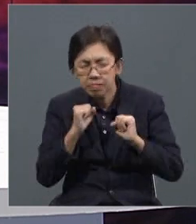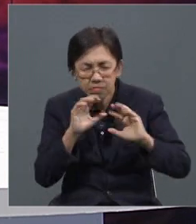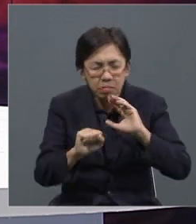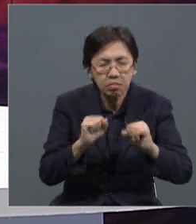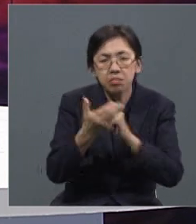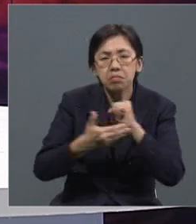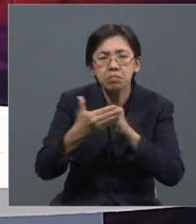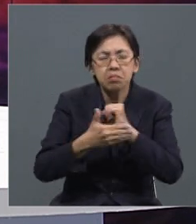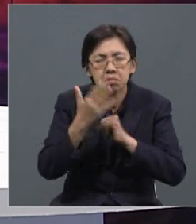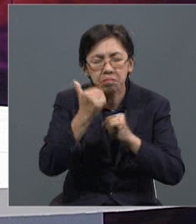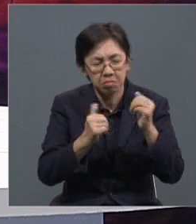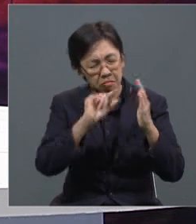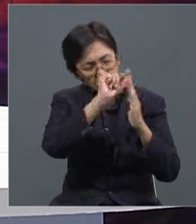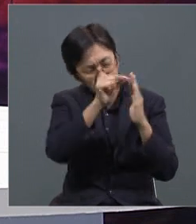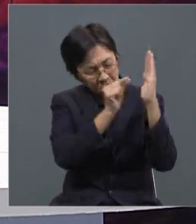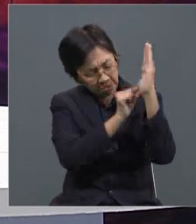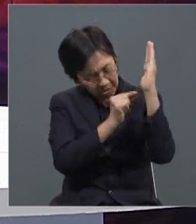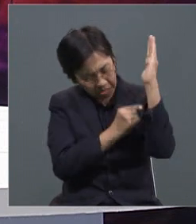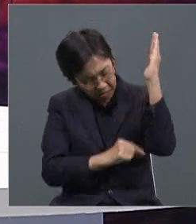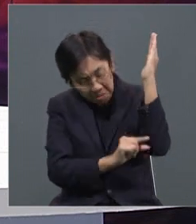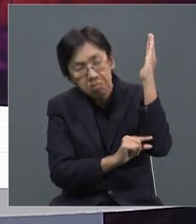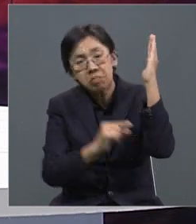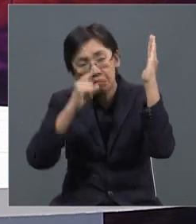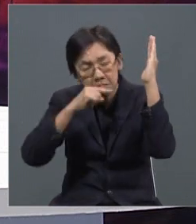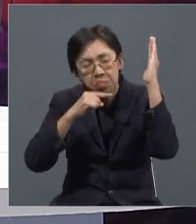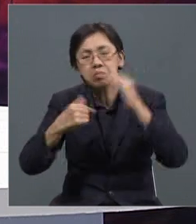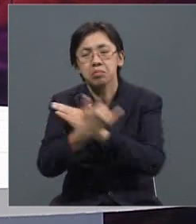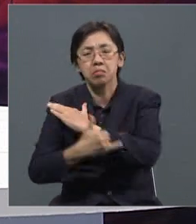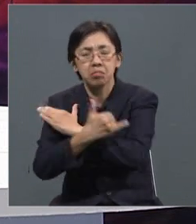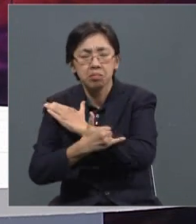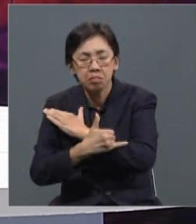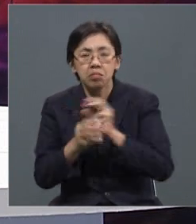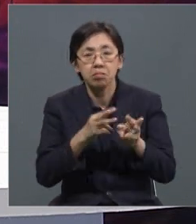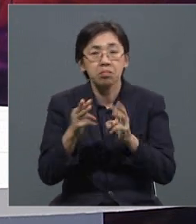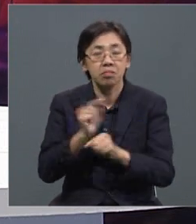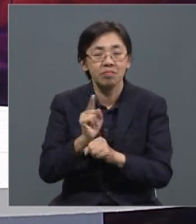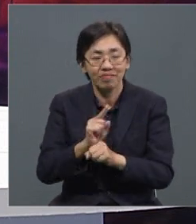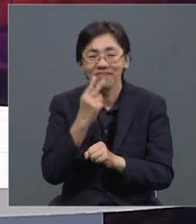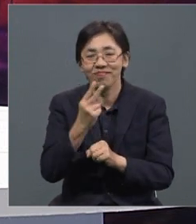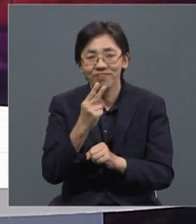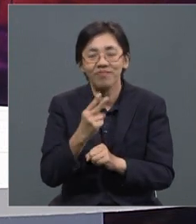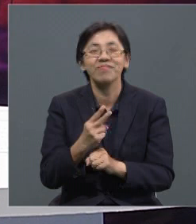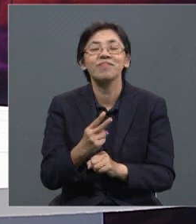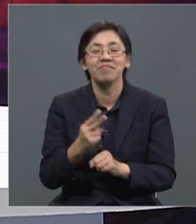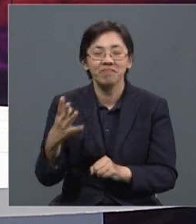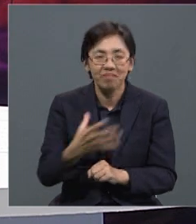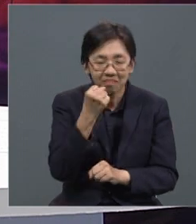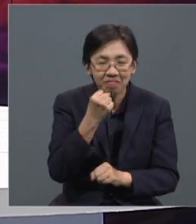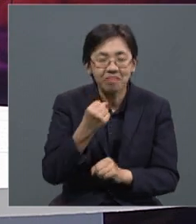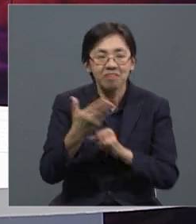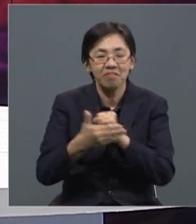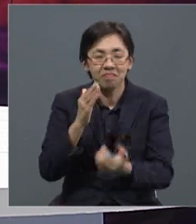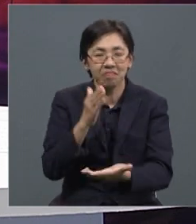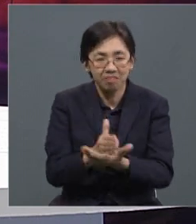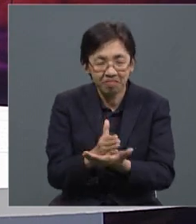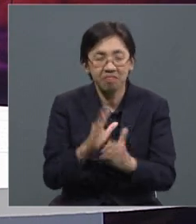าเสพติดในแนวพรมแดนไทยและประเทศเพื่อนบ้านครับแต่จะทำอย่างไรได้บ้างติดตามในซีรีส์ยึดหยุดยาตอนผนึกกำลังป